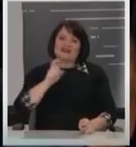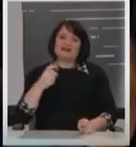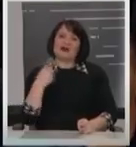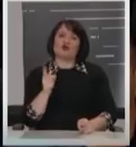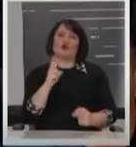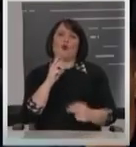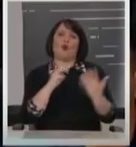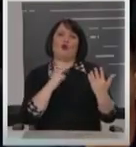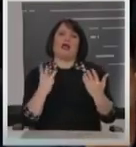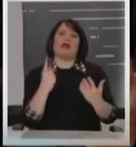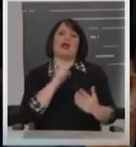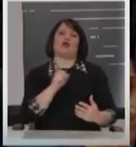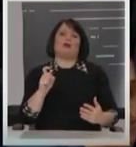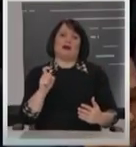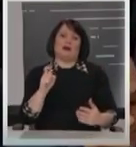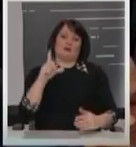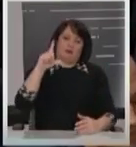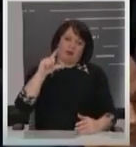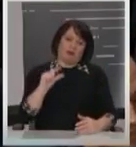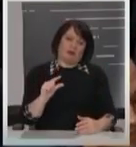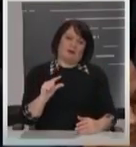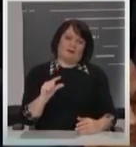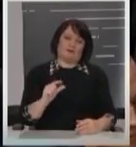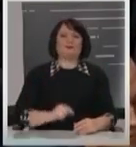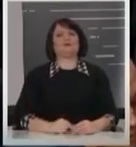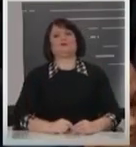3.181.000.000. Πρόκειται για